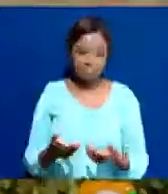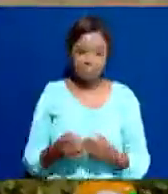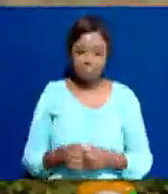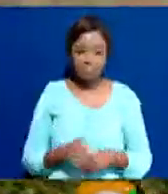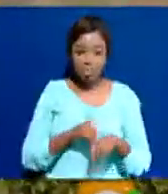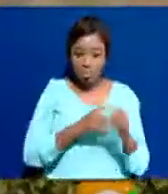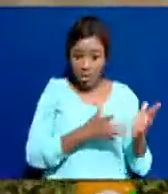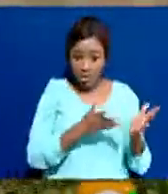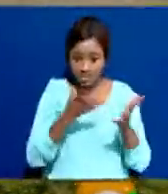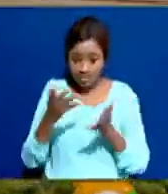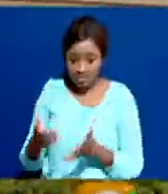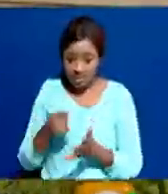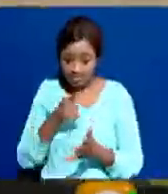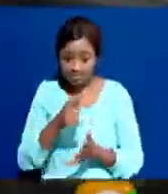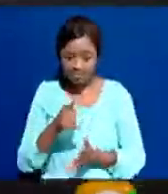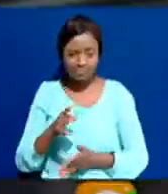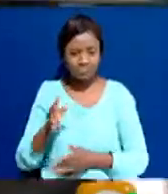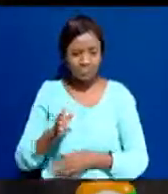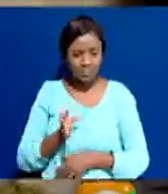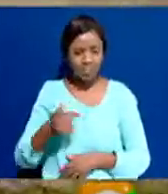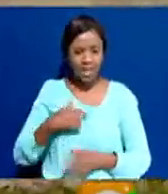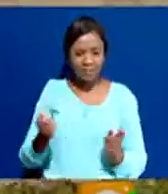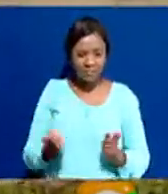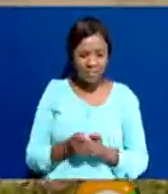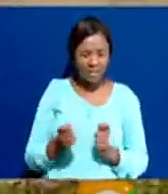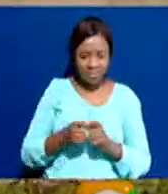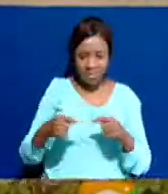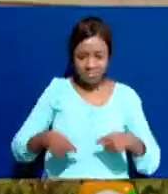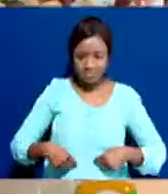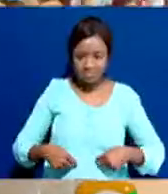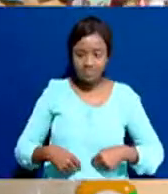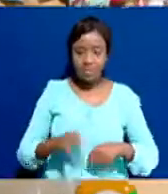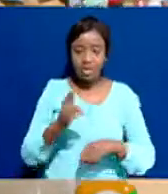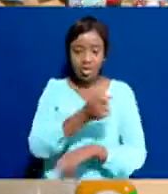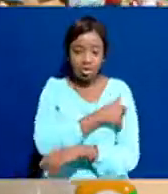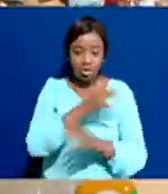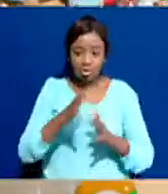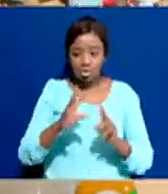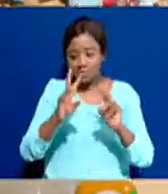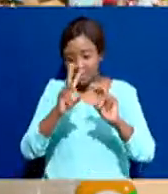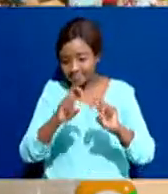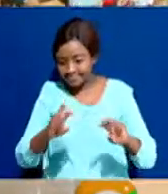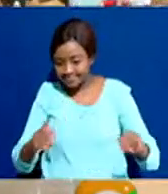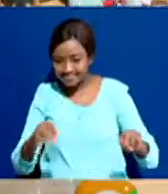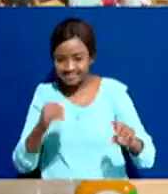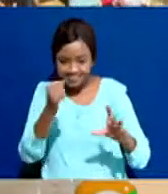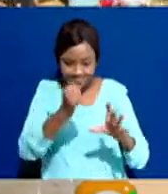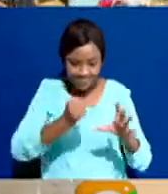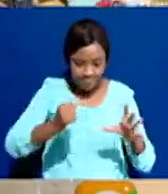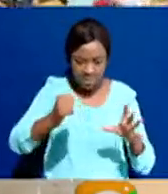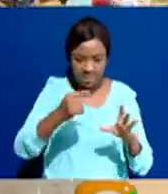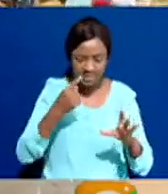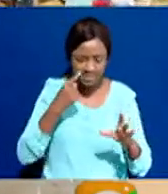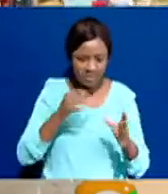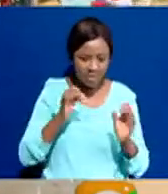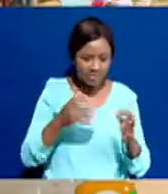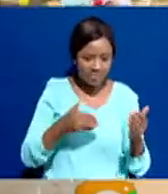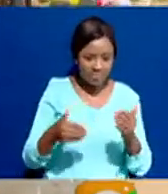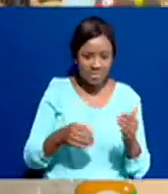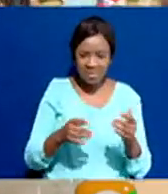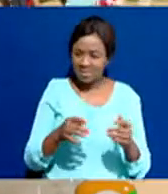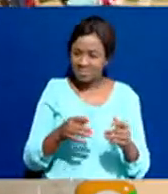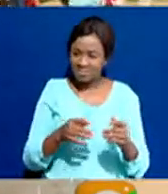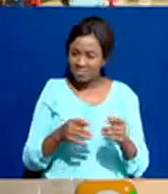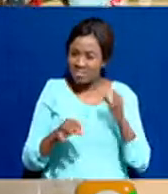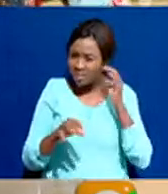kin who had complained of abdominal pain. Daktari alimwangalia vile wanapimanga mtoto na akaona ni kama